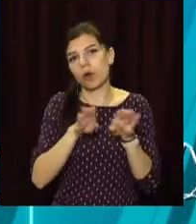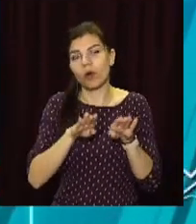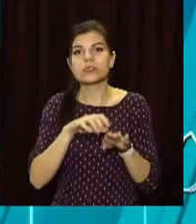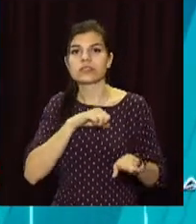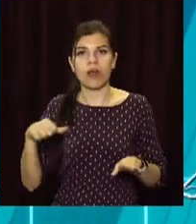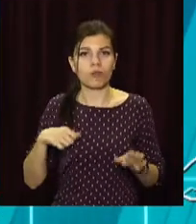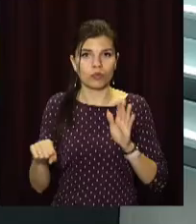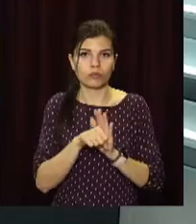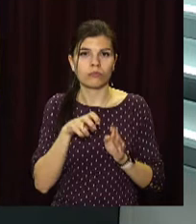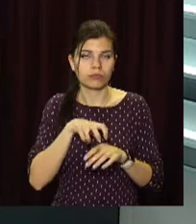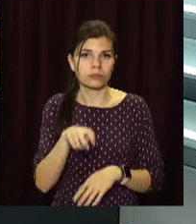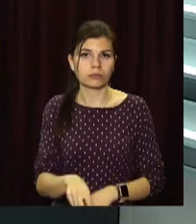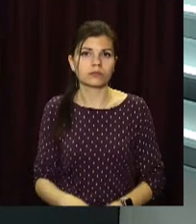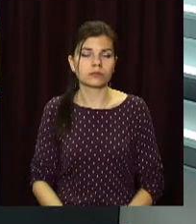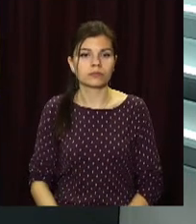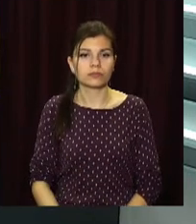перевірка.